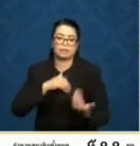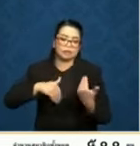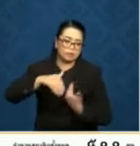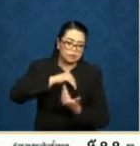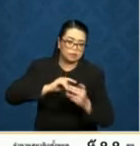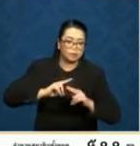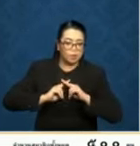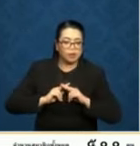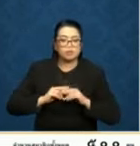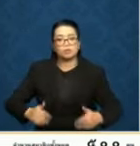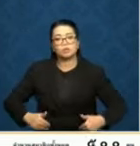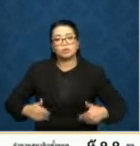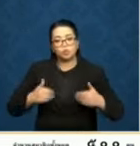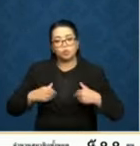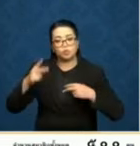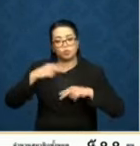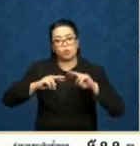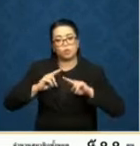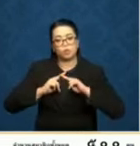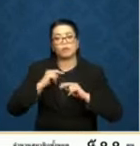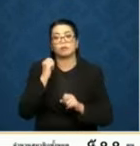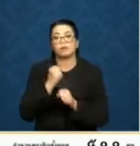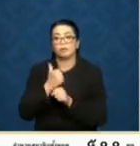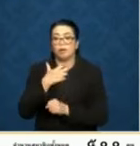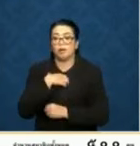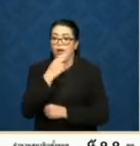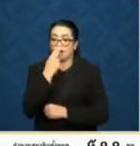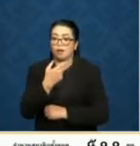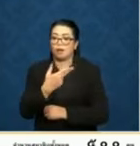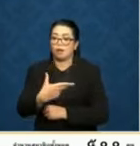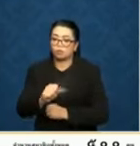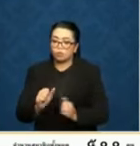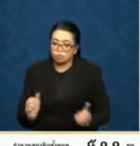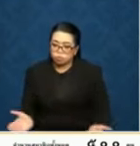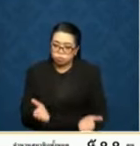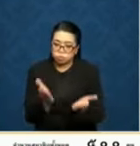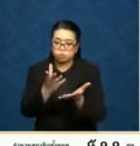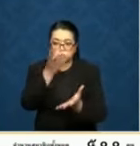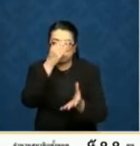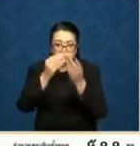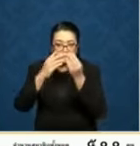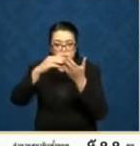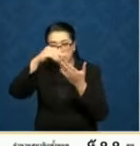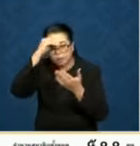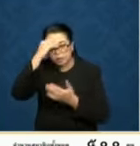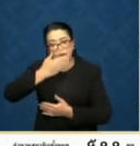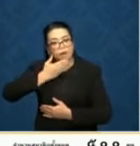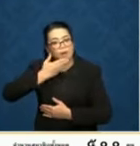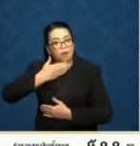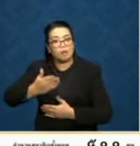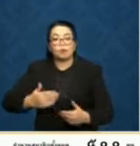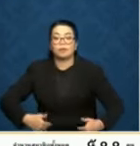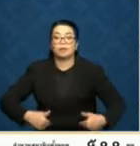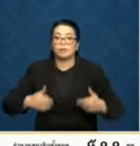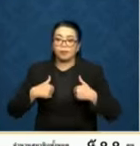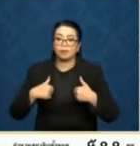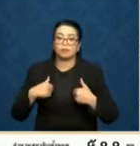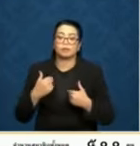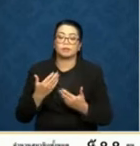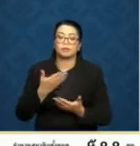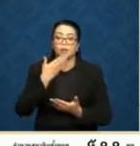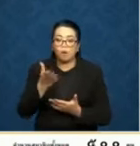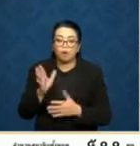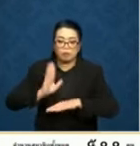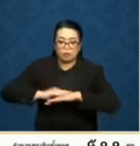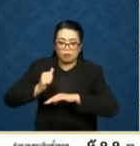้นอกจากนั้น เราอยากเหนหลกสูตร ที่มันสนับสนุน ให้เกิดการเวียรู้ตลดชีวิตสนับสนุให้เกิดการ U